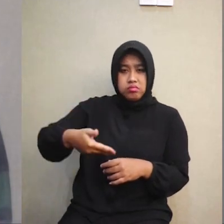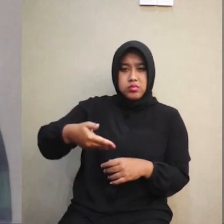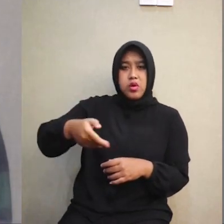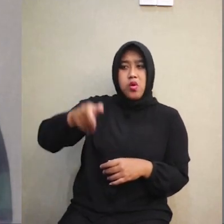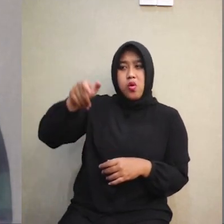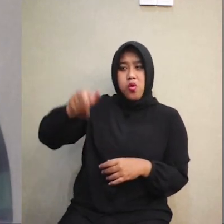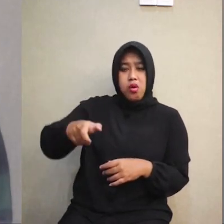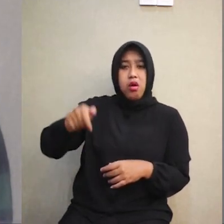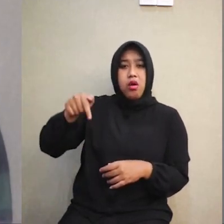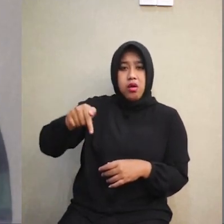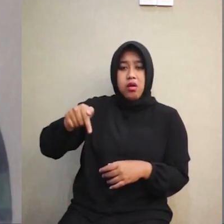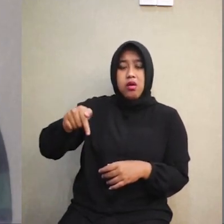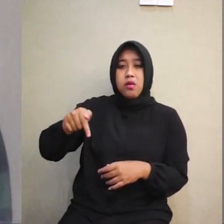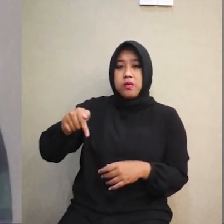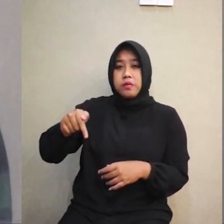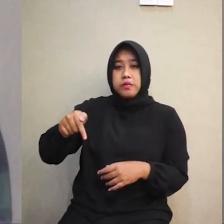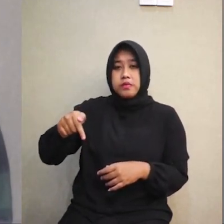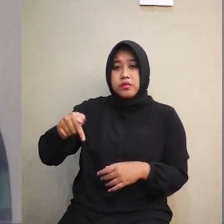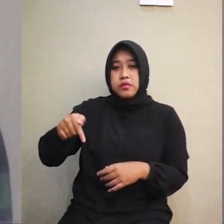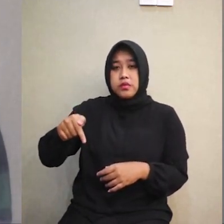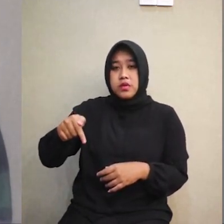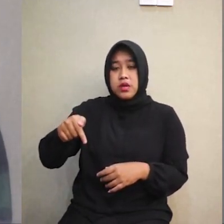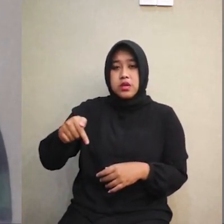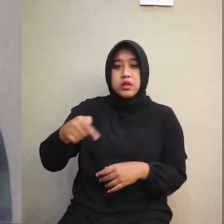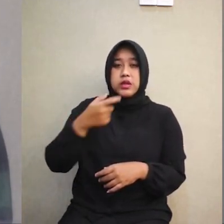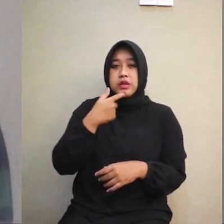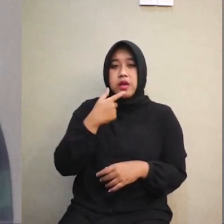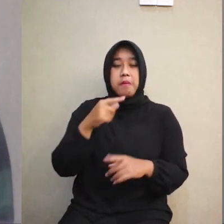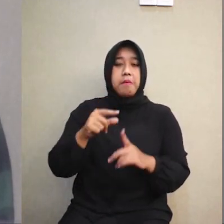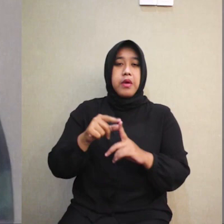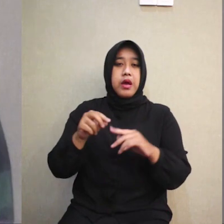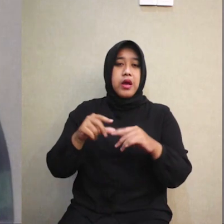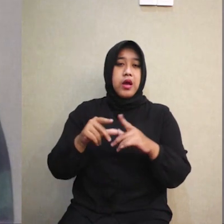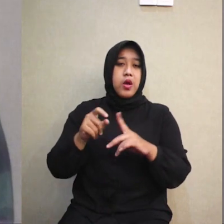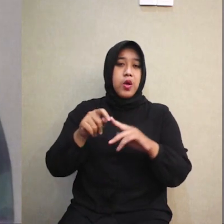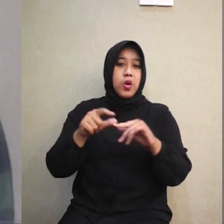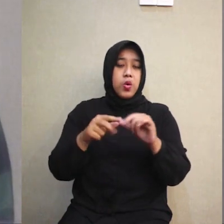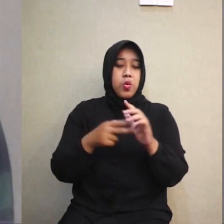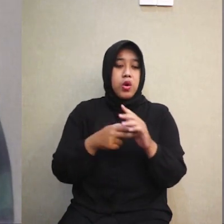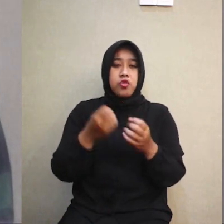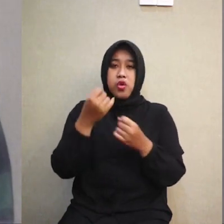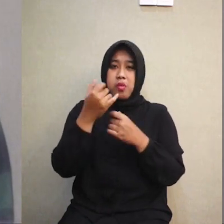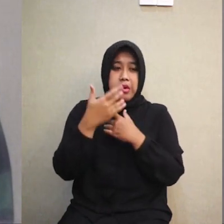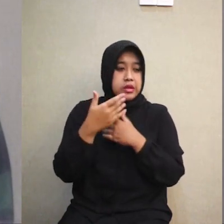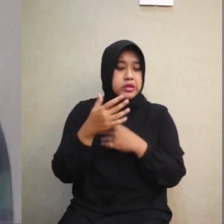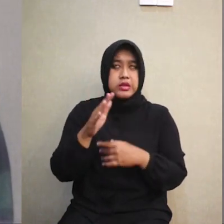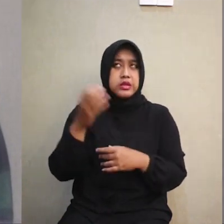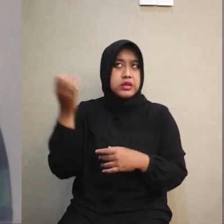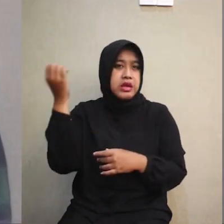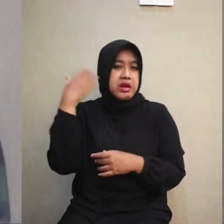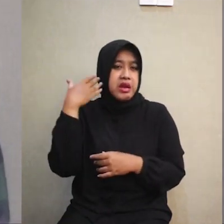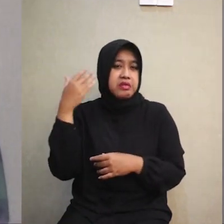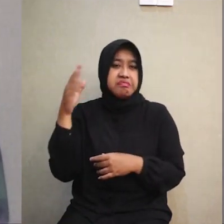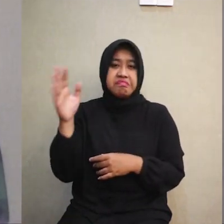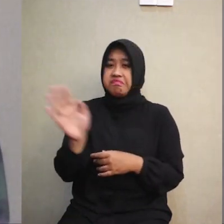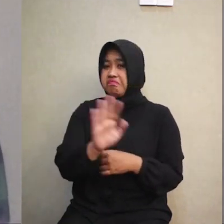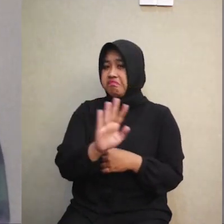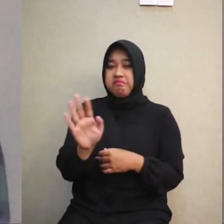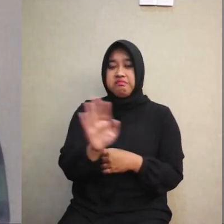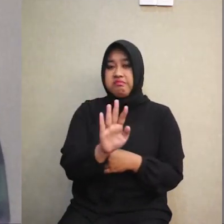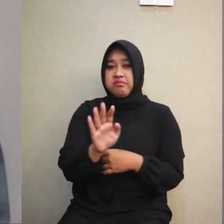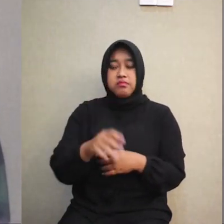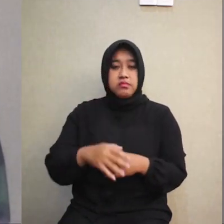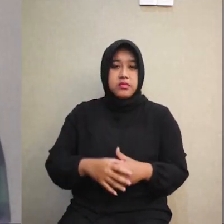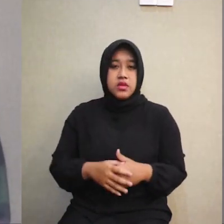akan didudukan dalam Pengampuan keterangannya tidak pernah didengar kemudian